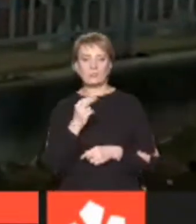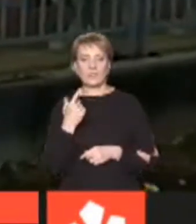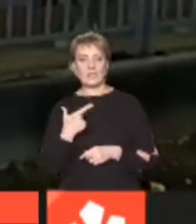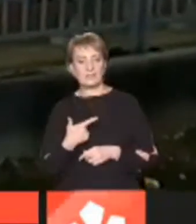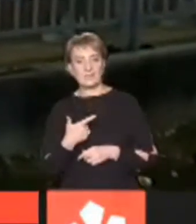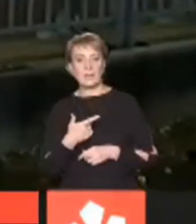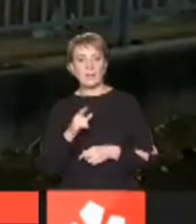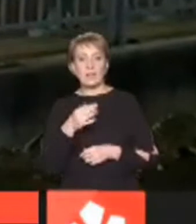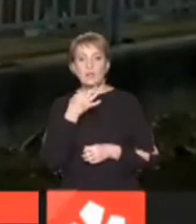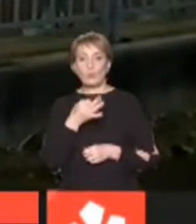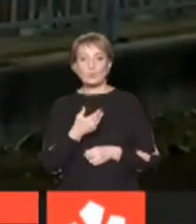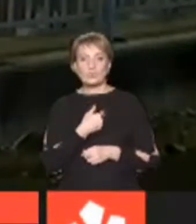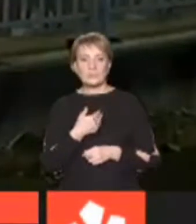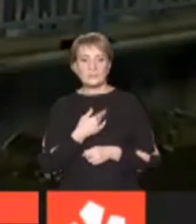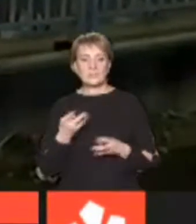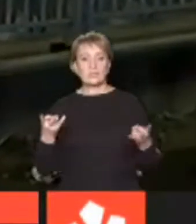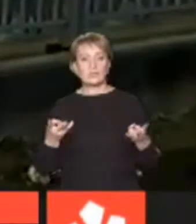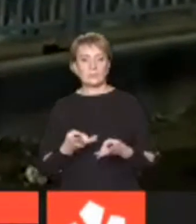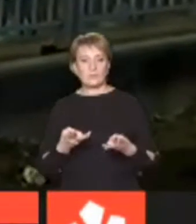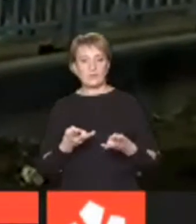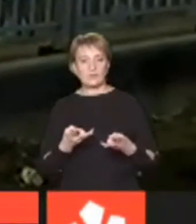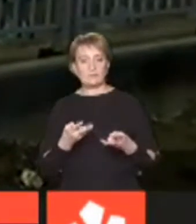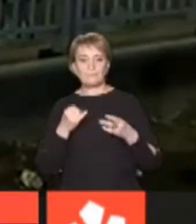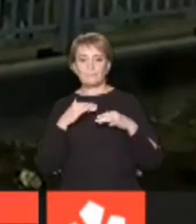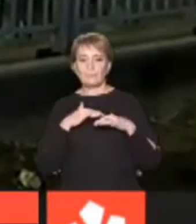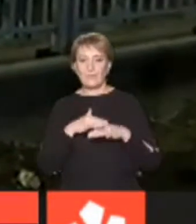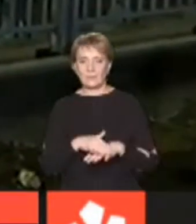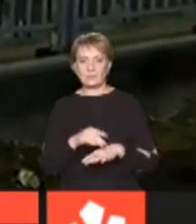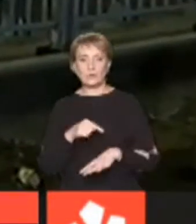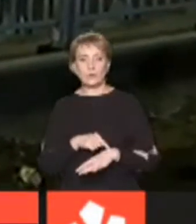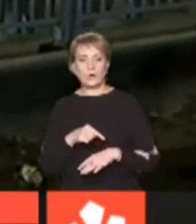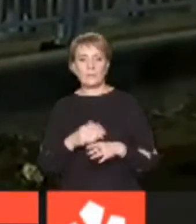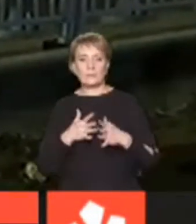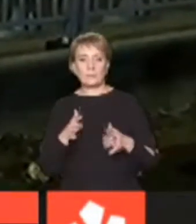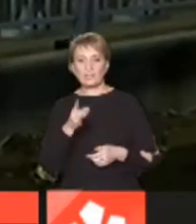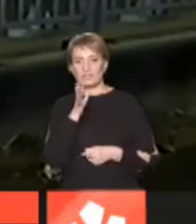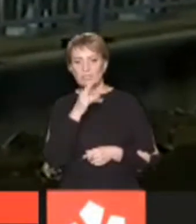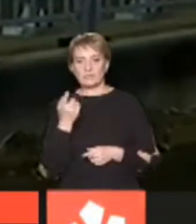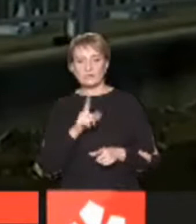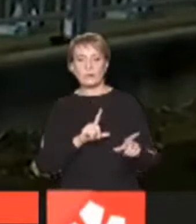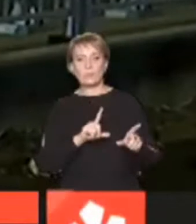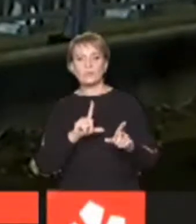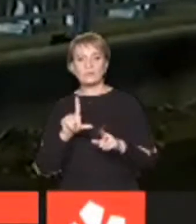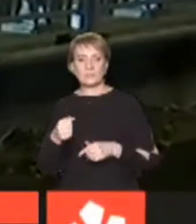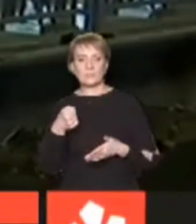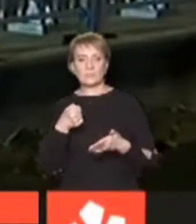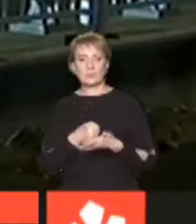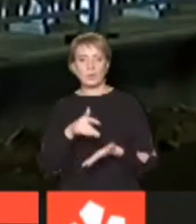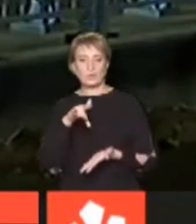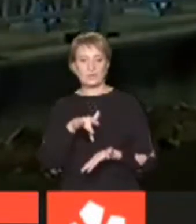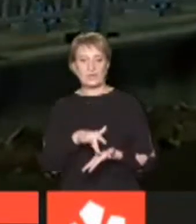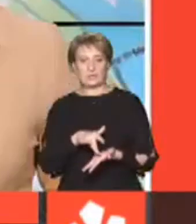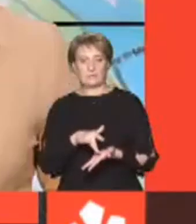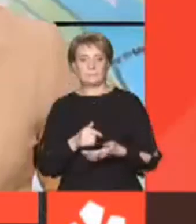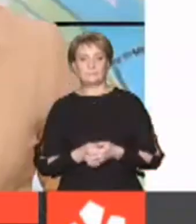Дегтярівською. І хочу сказати, що варто все ж таки буде розрахувати трішки більше часу, аби дістатися до центру. Такі